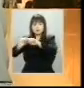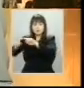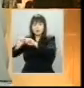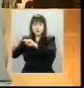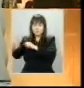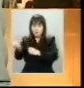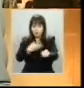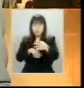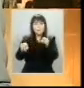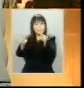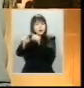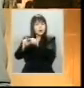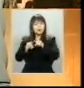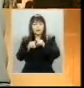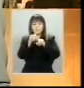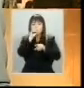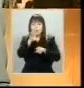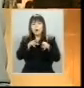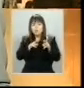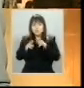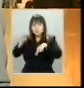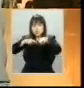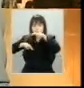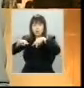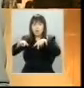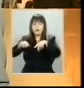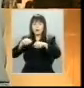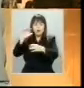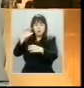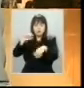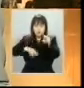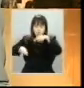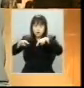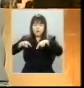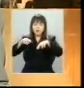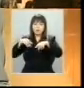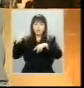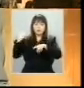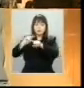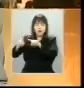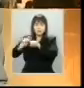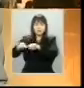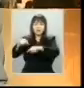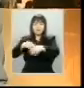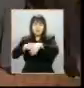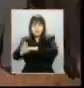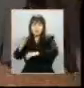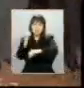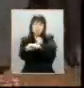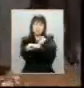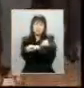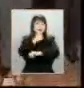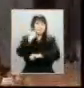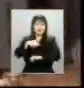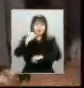ว่ามีปัญหาการดูแลที่ไม่สามารถควบคุมผู้อพยพไม่ให้ออกไปขายแรงงานภายนอกพื้นที่ได้